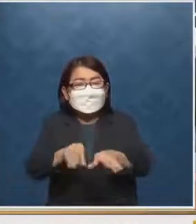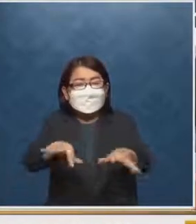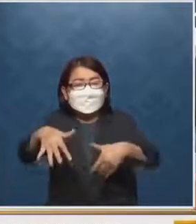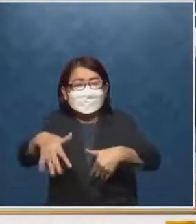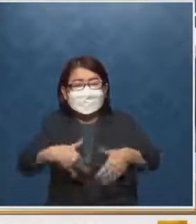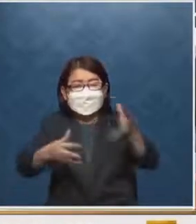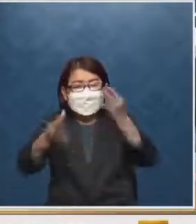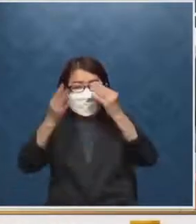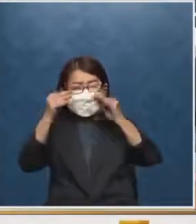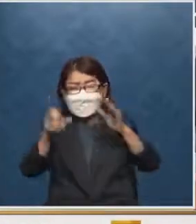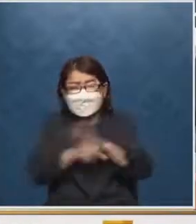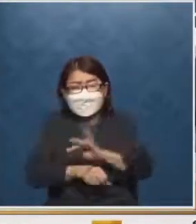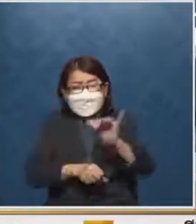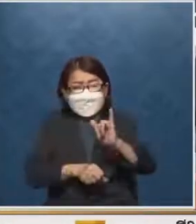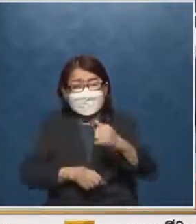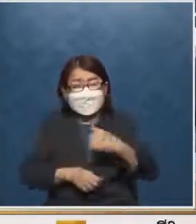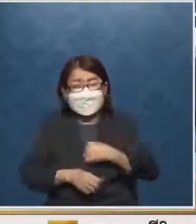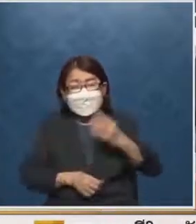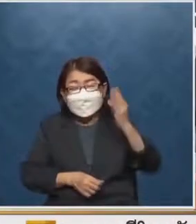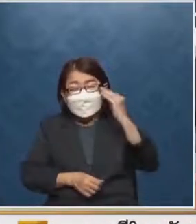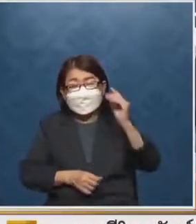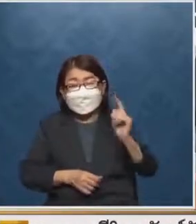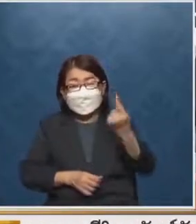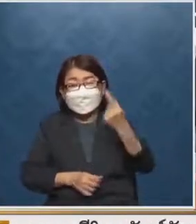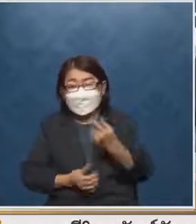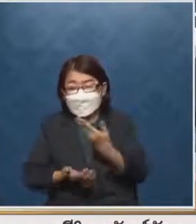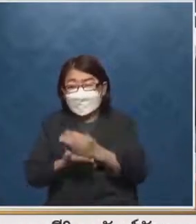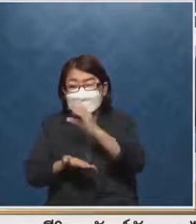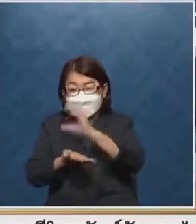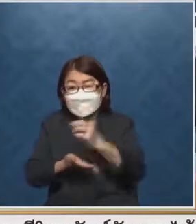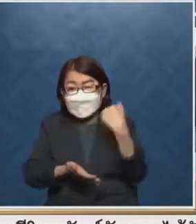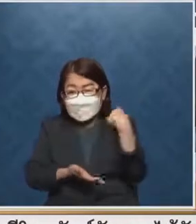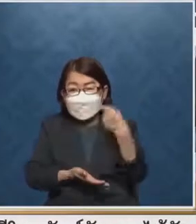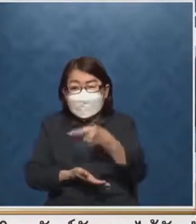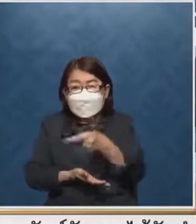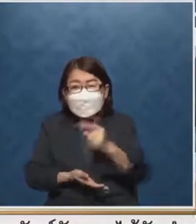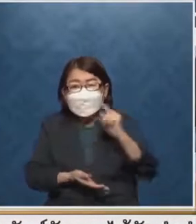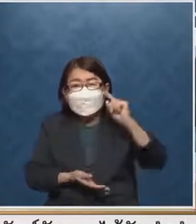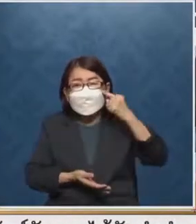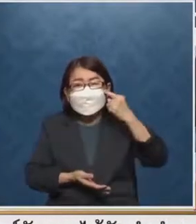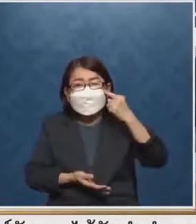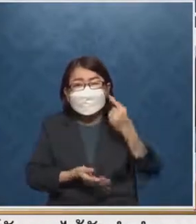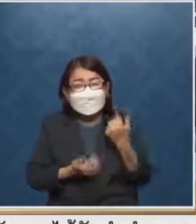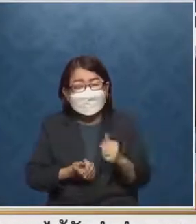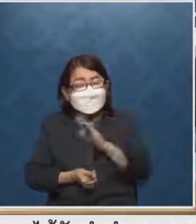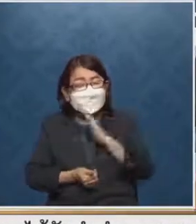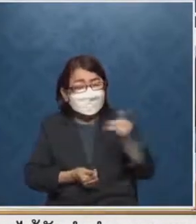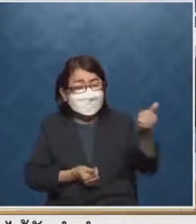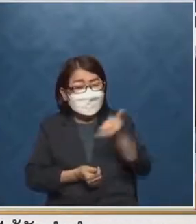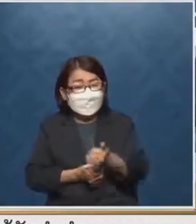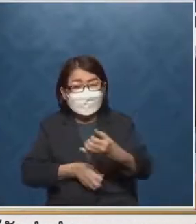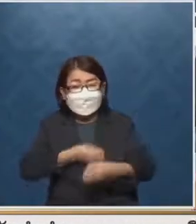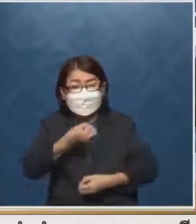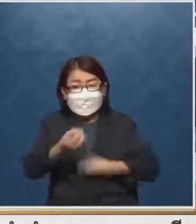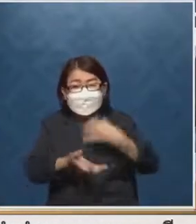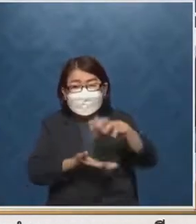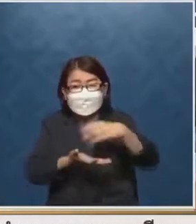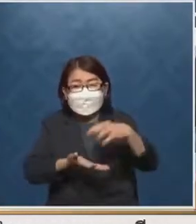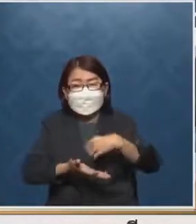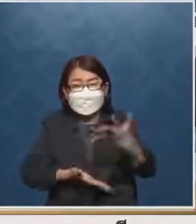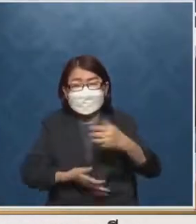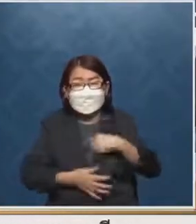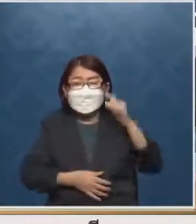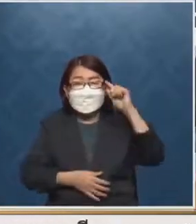ผมเองก็เพิ่งรู้ว่ามีกองทุนนี้อยู่ตรงนี้ถ้าท่านไม่มารายงานนี่ไม่รู้ครับความจริง